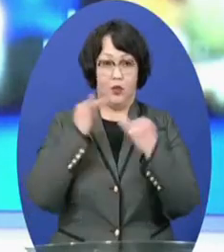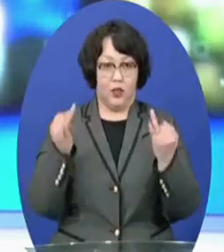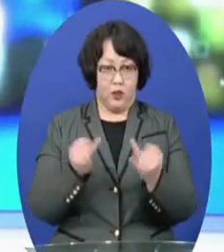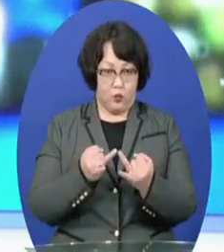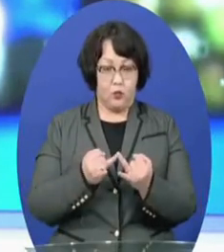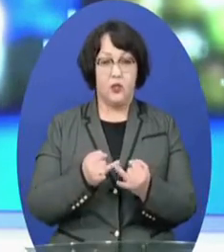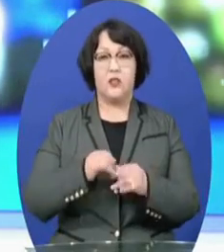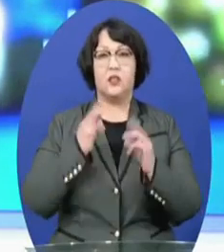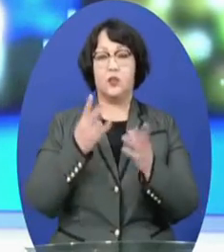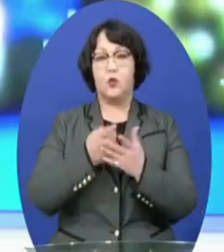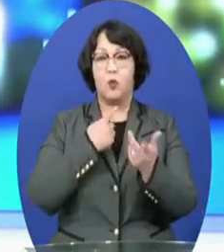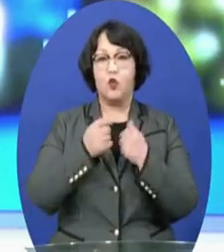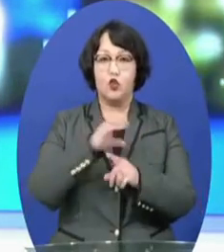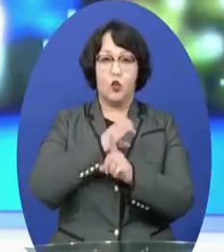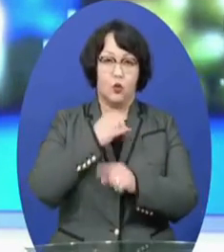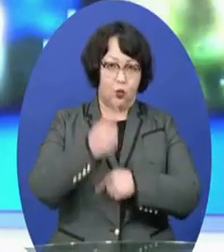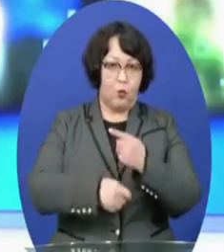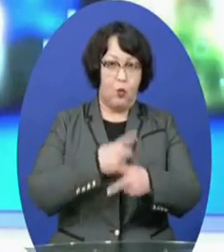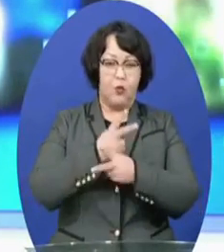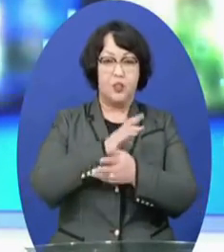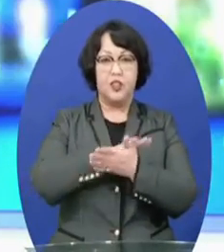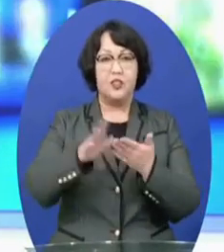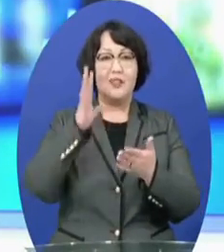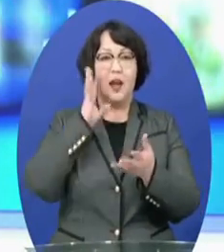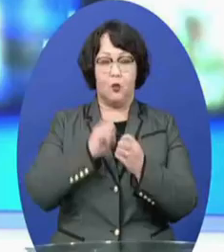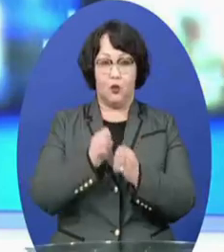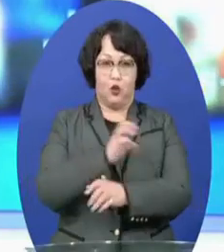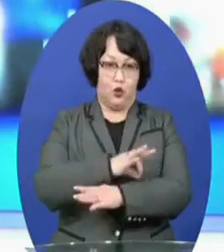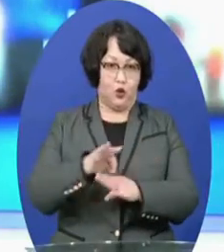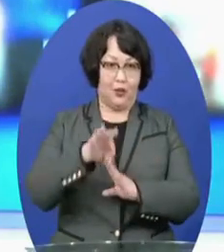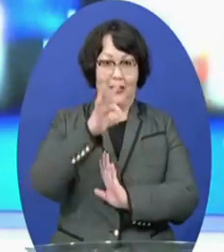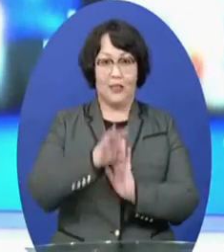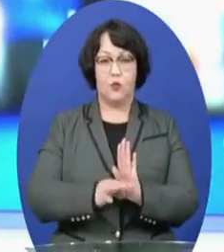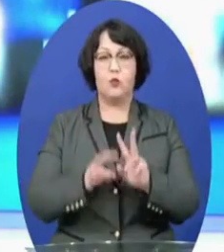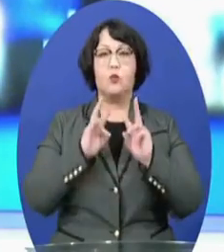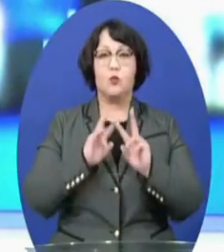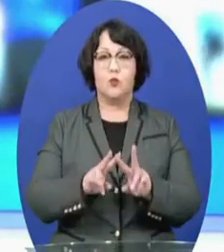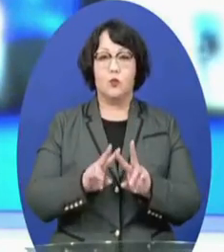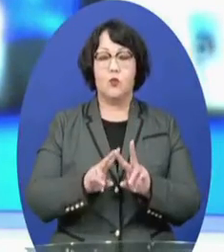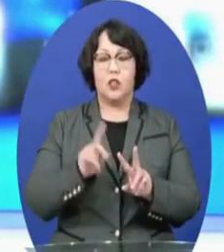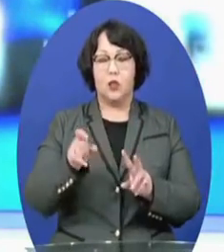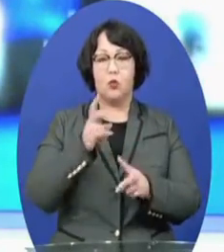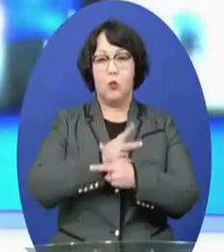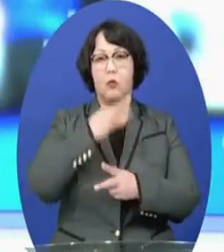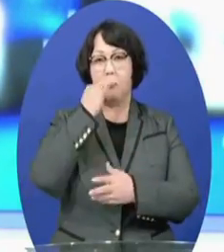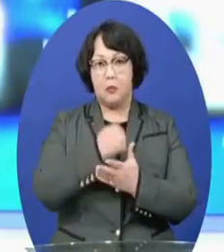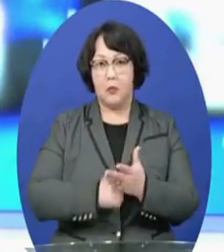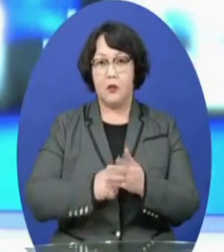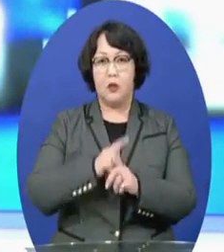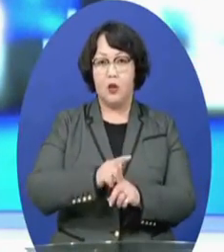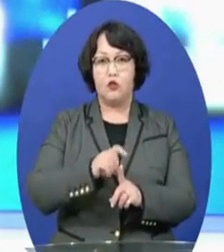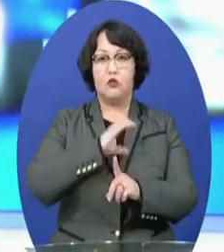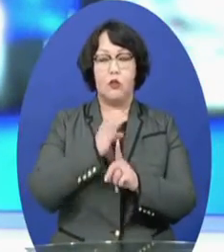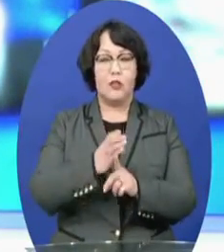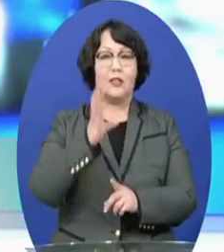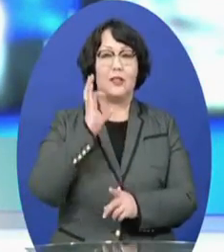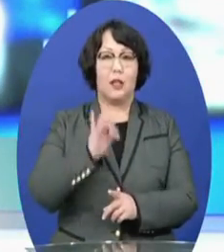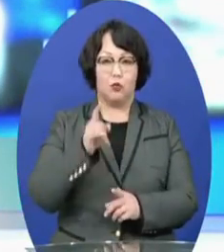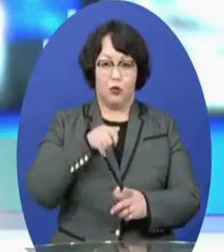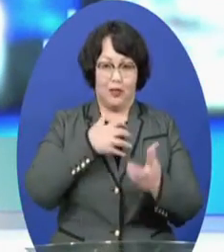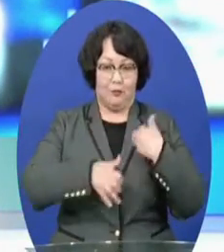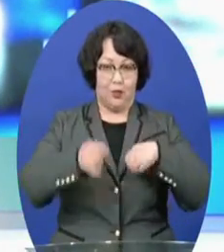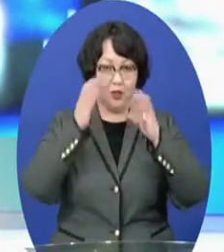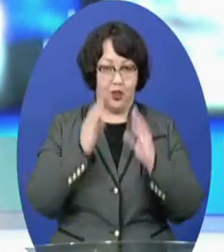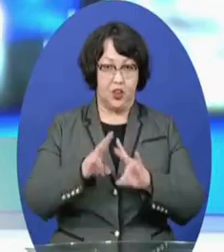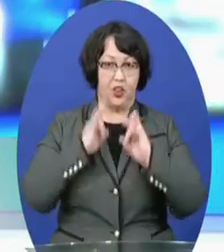Улсын хурлын чуулганы нэгдсэн хуралдаанаар соёлын тухай хуулийн шинжилсэн найруулгын төслийн хэрэгжүүлгийг үргэлжлүүллээ. Тухайн хууль дутагдсанаар соёлын салбарын хэмжээнд